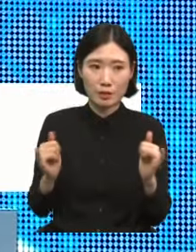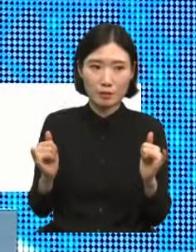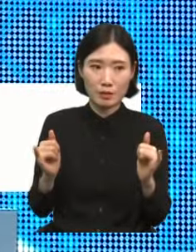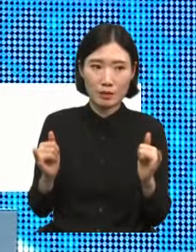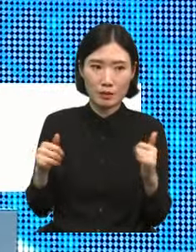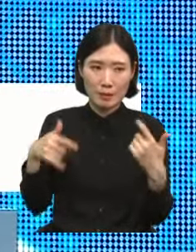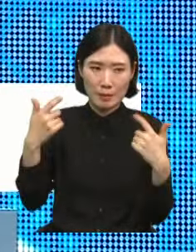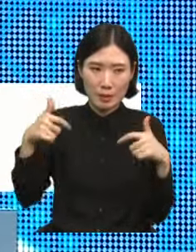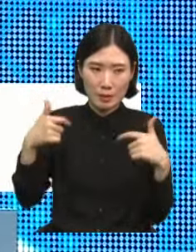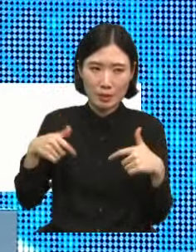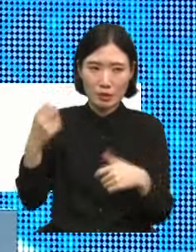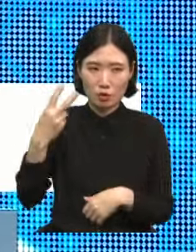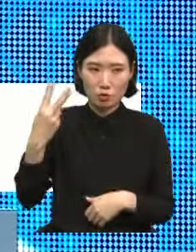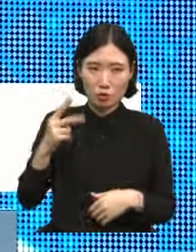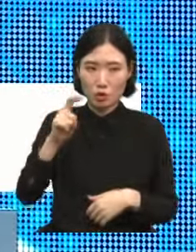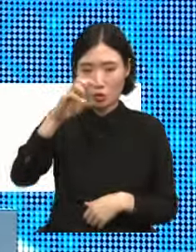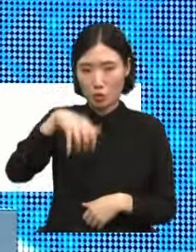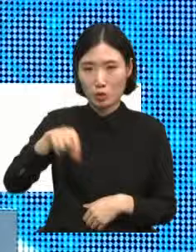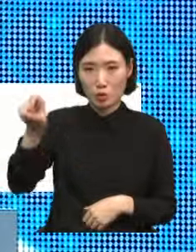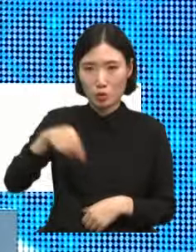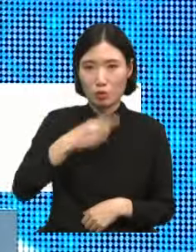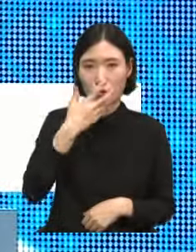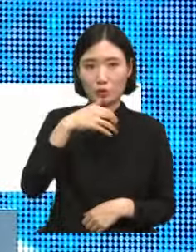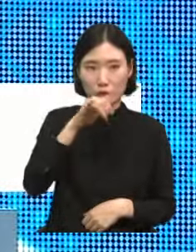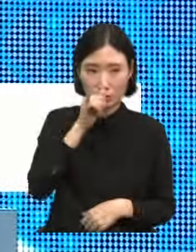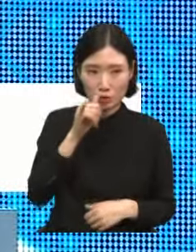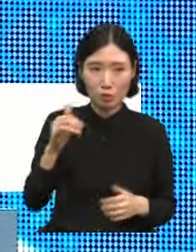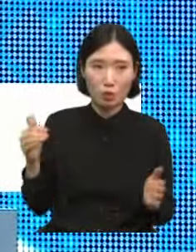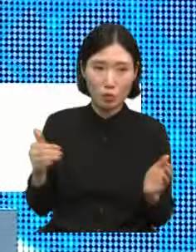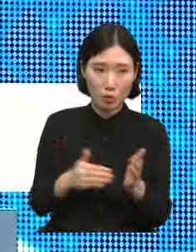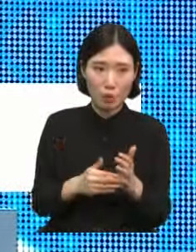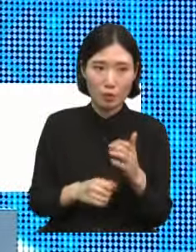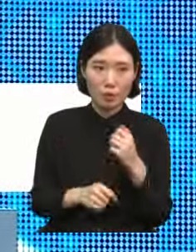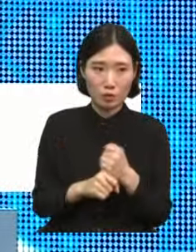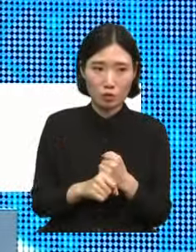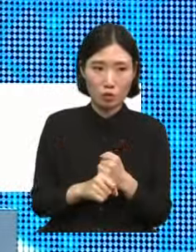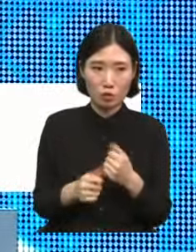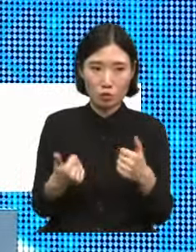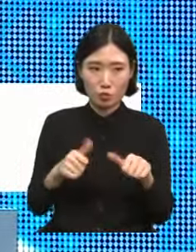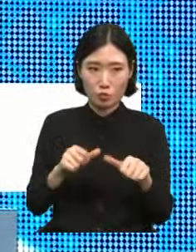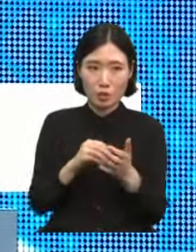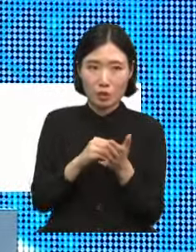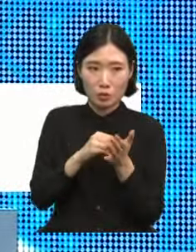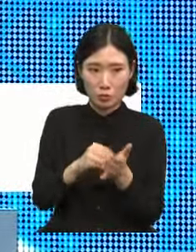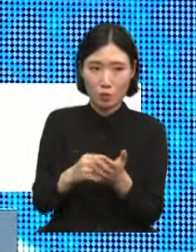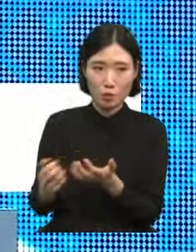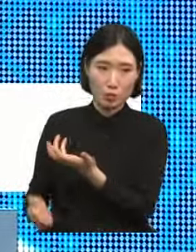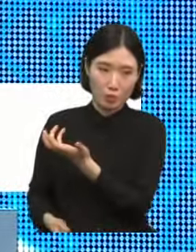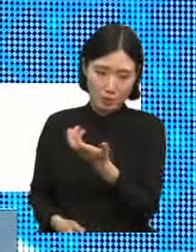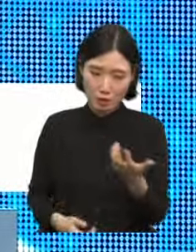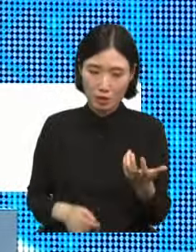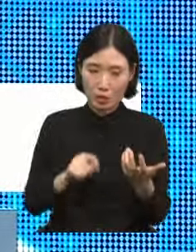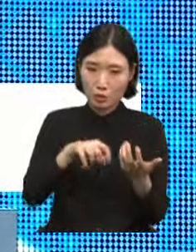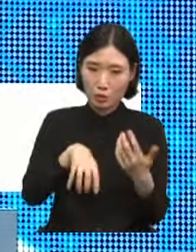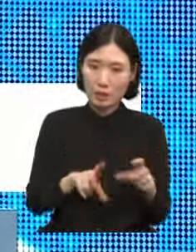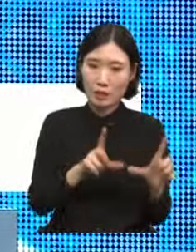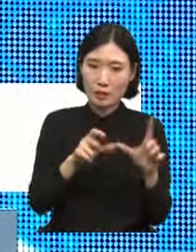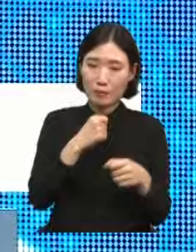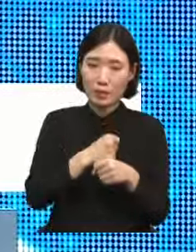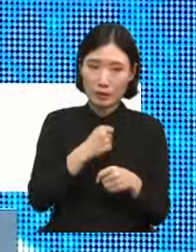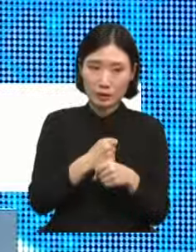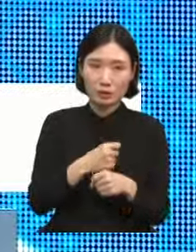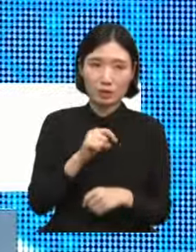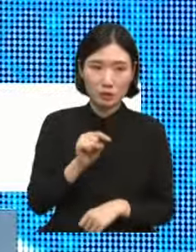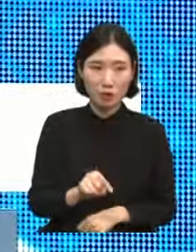멀다 하고 자주 이쪽에 오시게 만드는 것, 혹은 아예 주민등록을 옮겨서 이쪽에 와서 사시게 만드는 것은